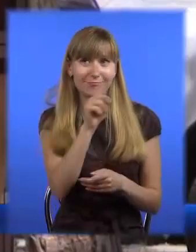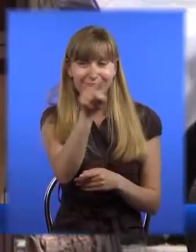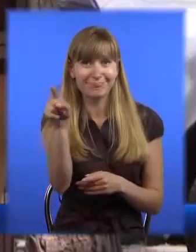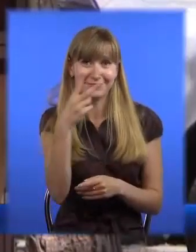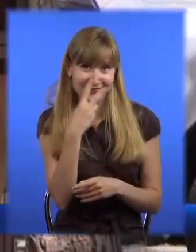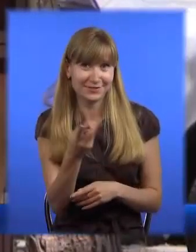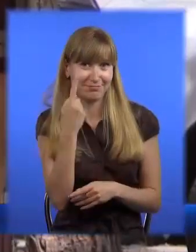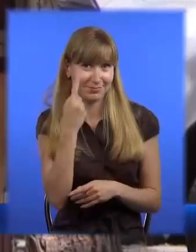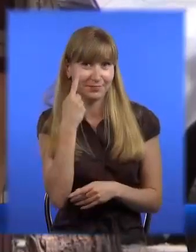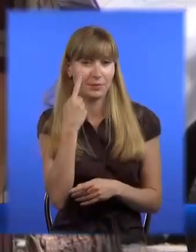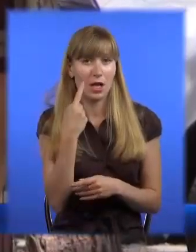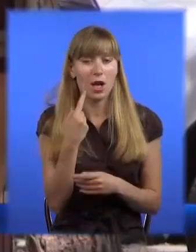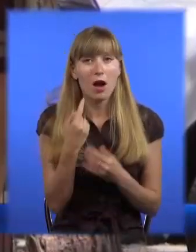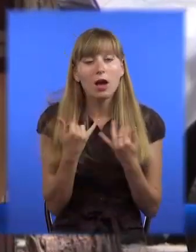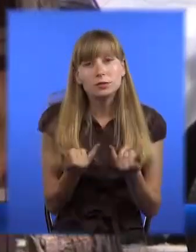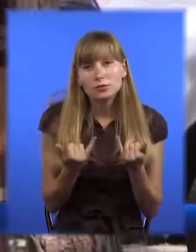а зараз...